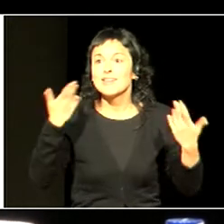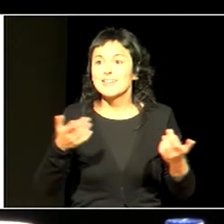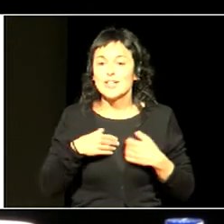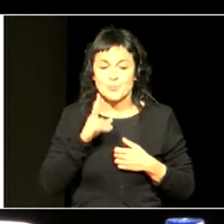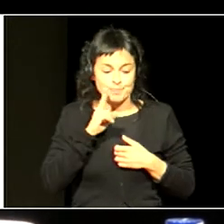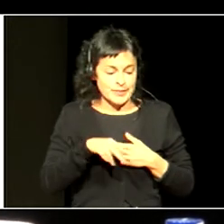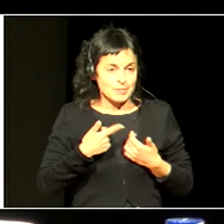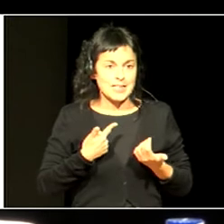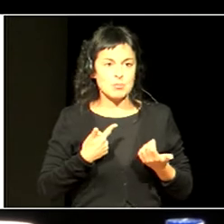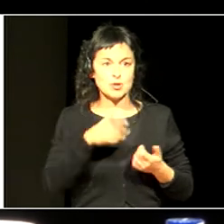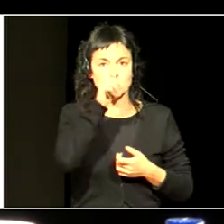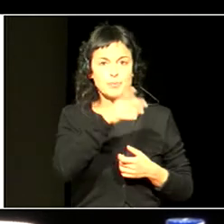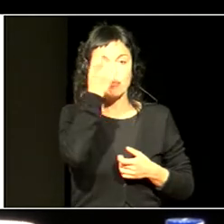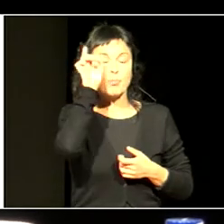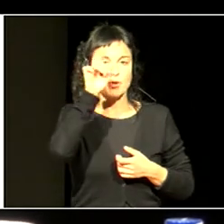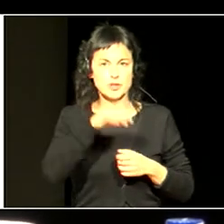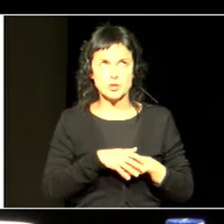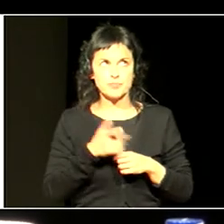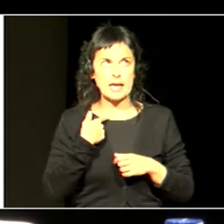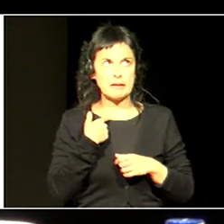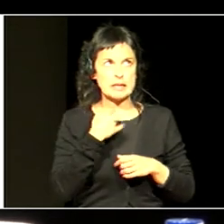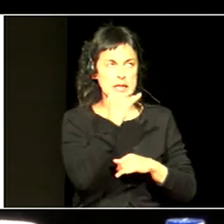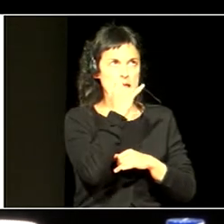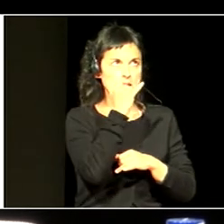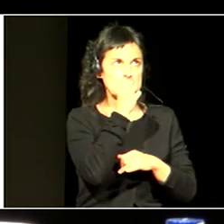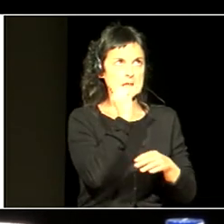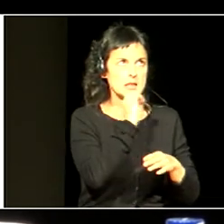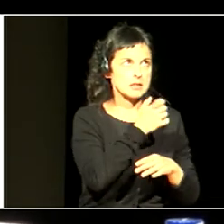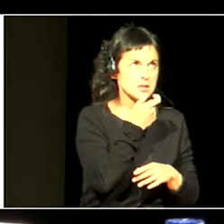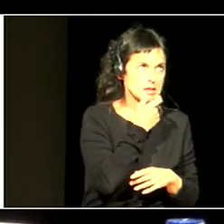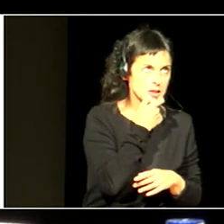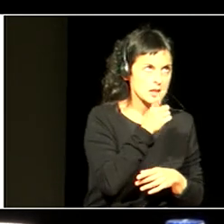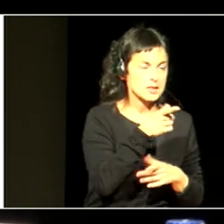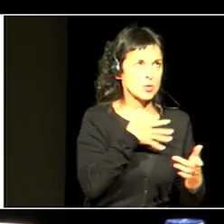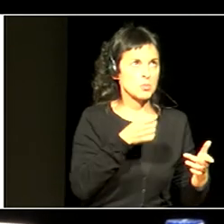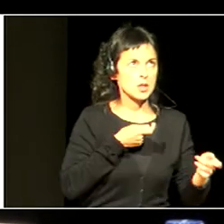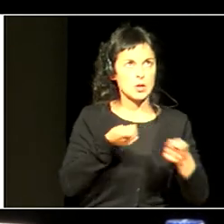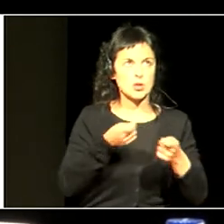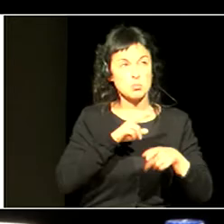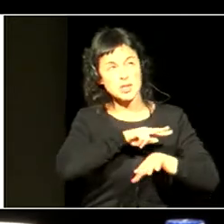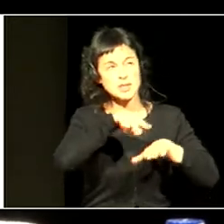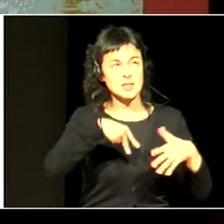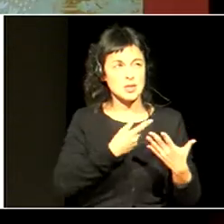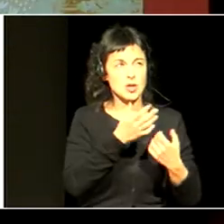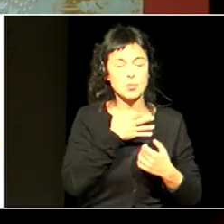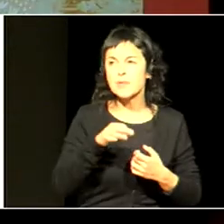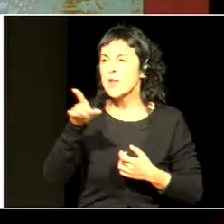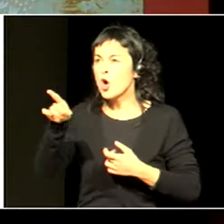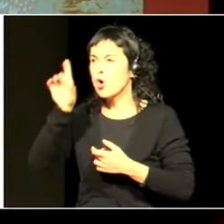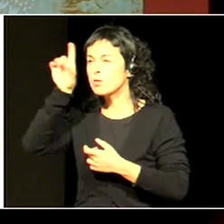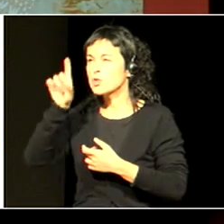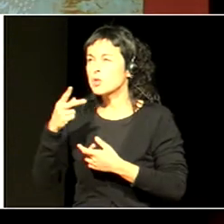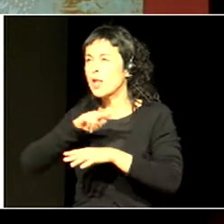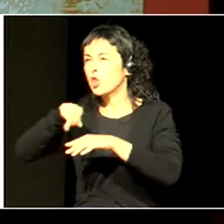dugu ordutegiak eta esaten da, bueno, inglesekoa dauko 7 ordu, ba, inglesekoa koordinatu da ezera ez dakizen proiektu. Eziketa fizikoari sobraten jakoz